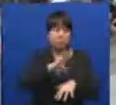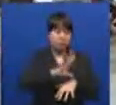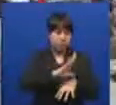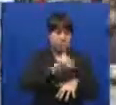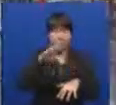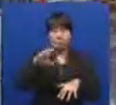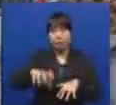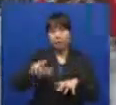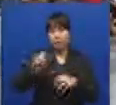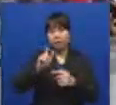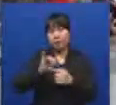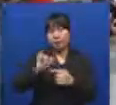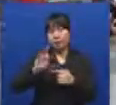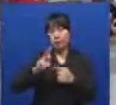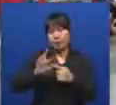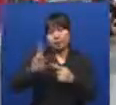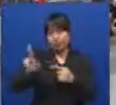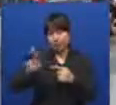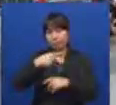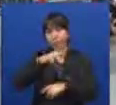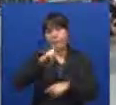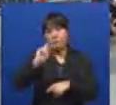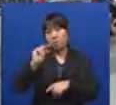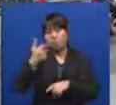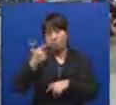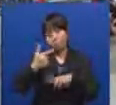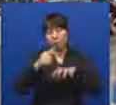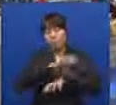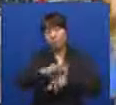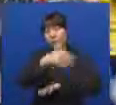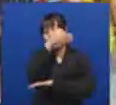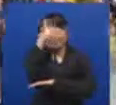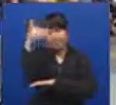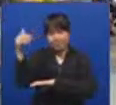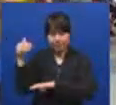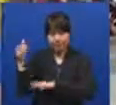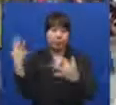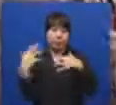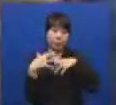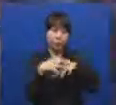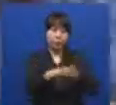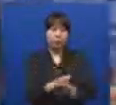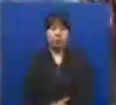งานอัยการสูงสุดปปง.แล้วก็องค์กรนานาชาติที่เกี่ยวข้องเข้าร่วมการประชุมค่ะ